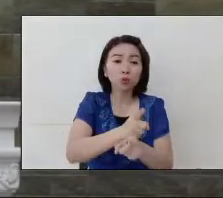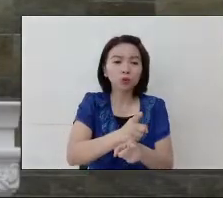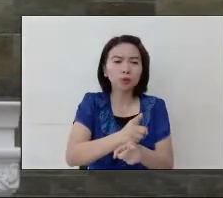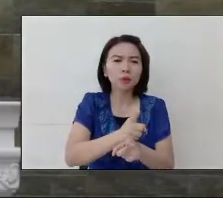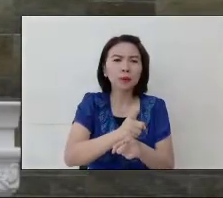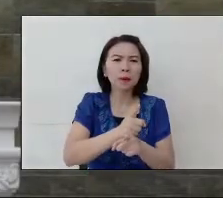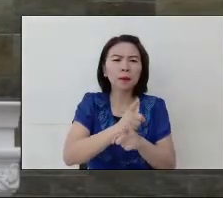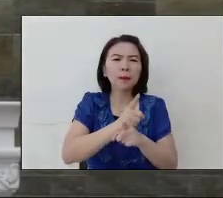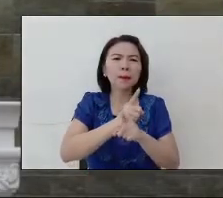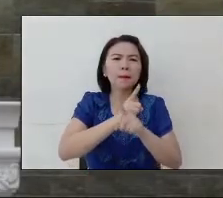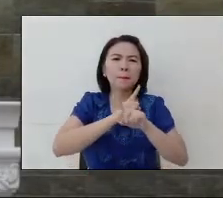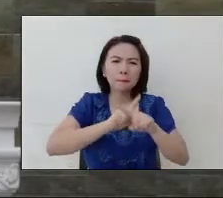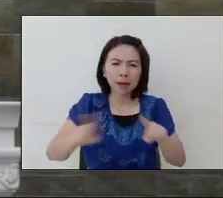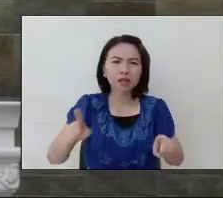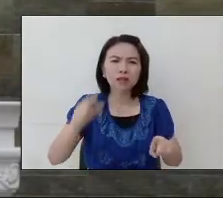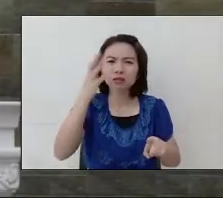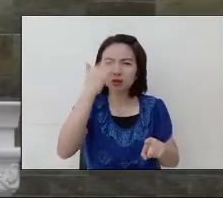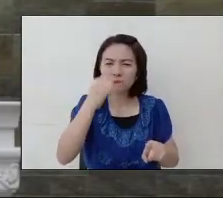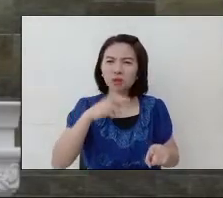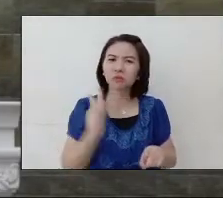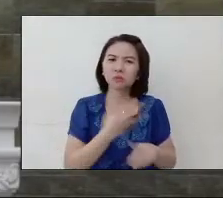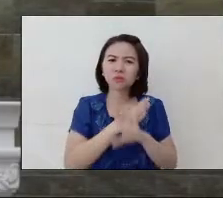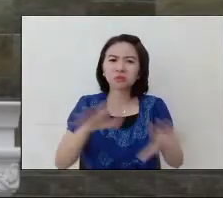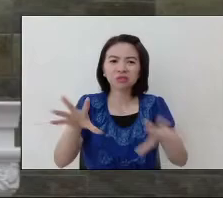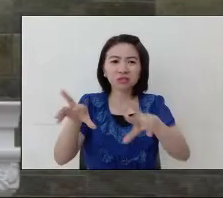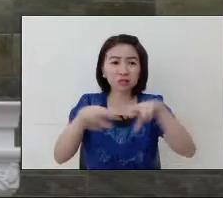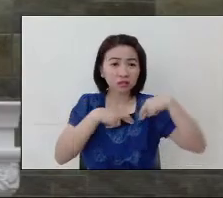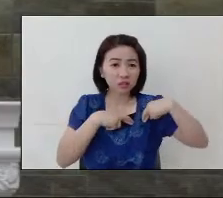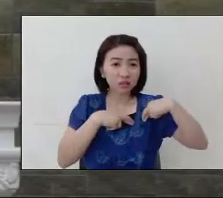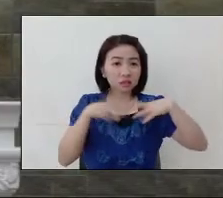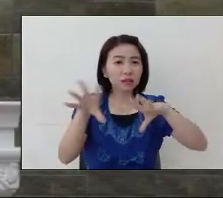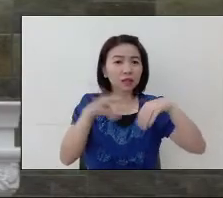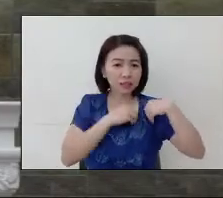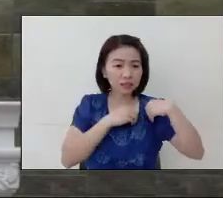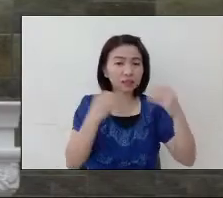bakit hindi nagiging katanggap-tanggap yung katotohanan na yan?